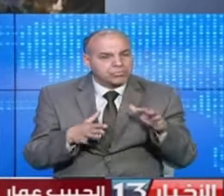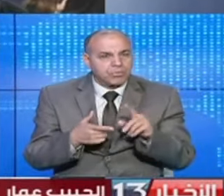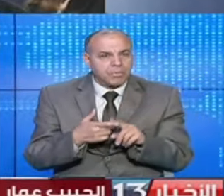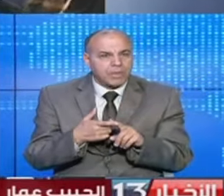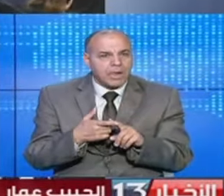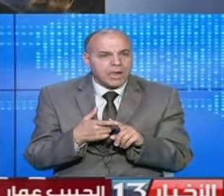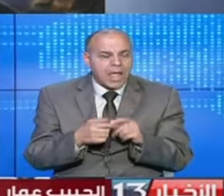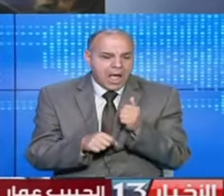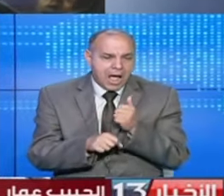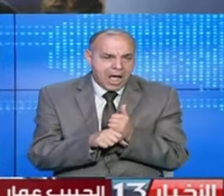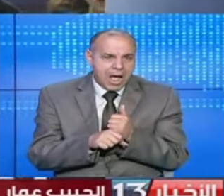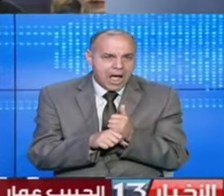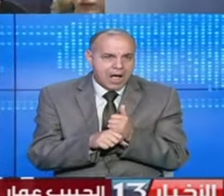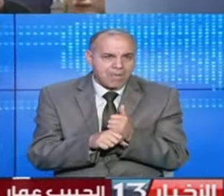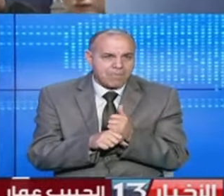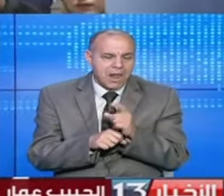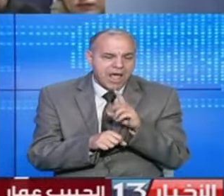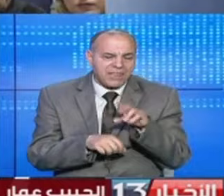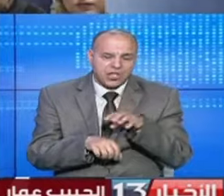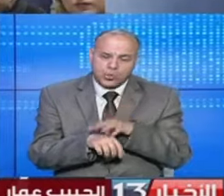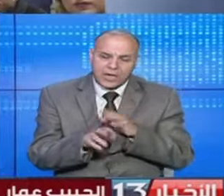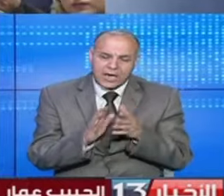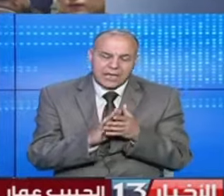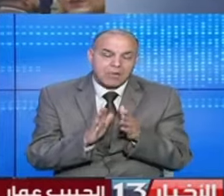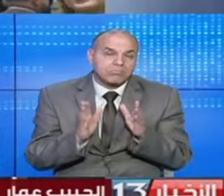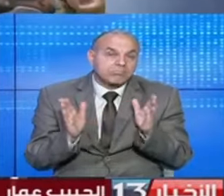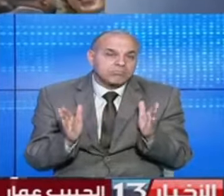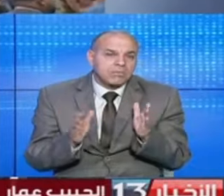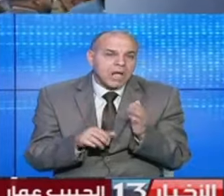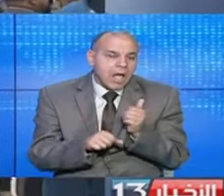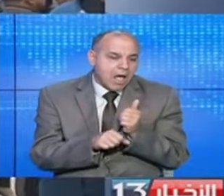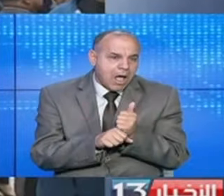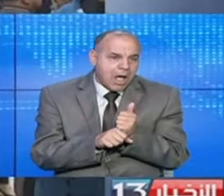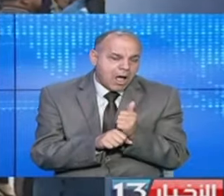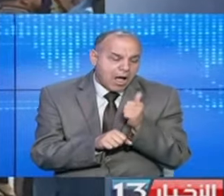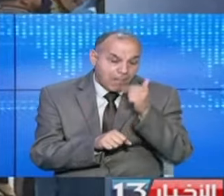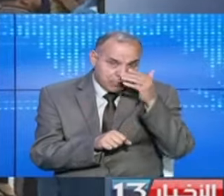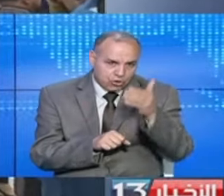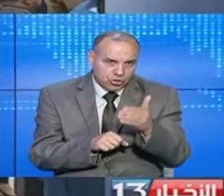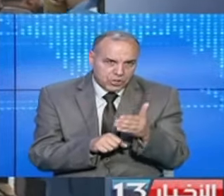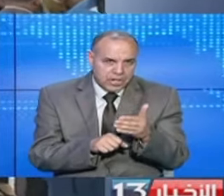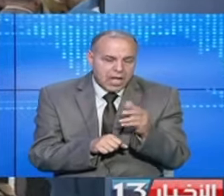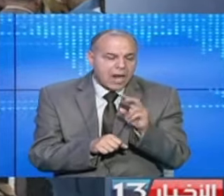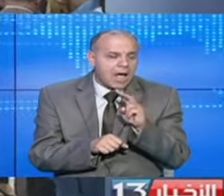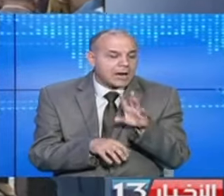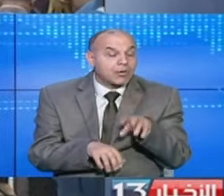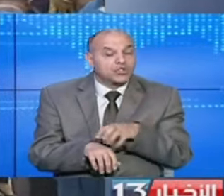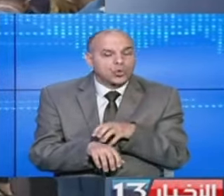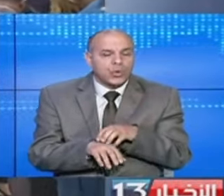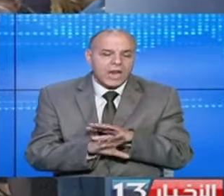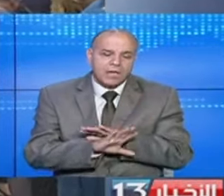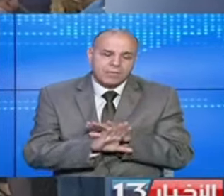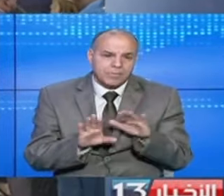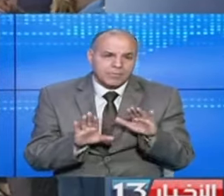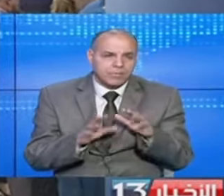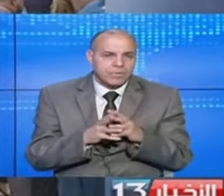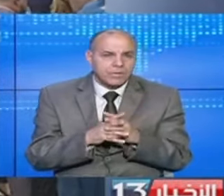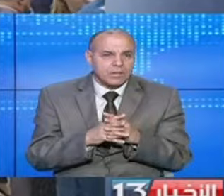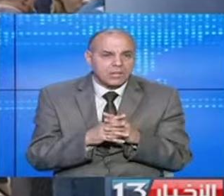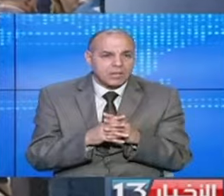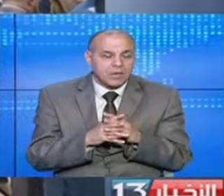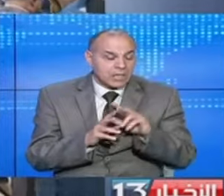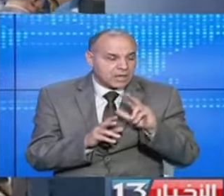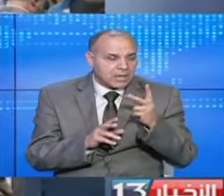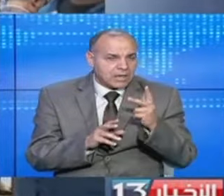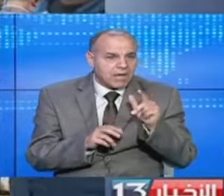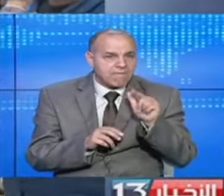خاطر عام السنة شمل تقريبا 12 ولاية، لكن العام القادم باش يتعمل على 24 ولاية.